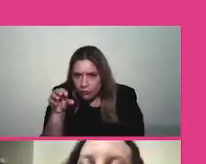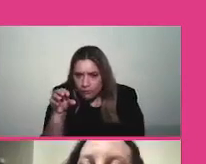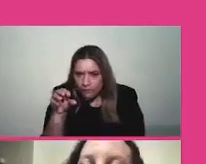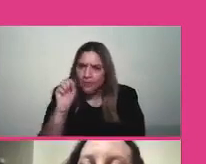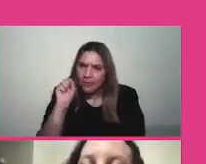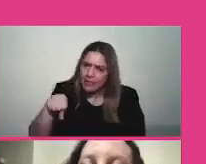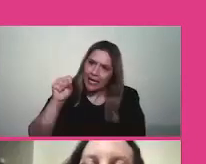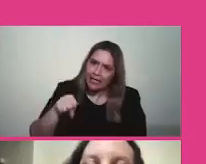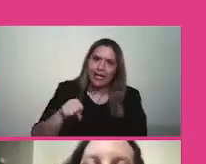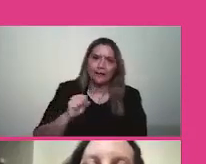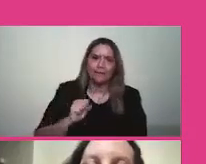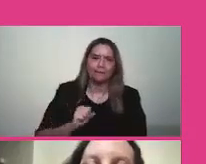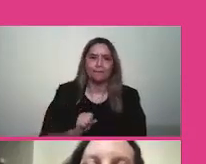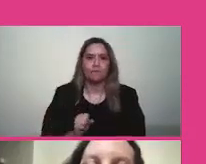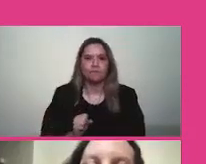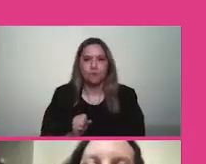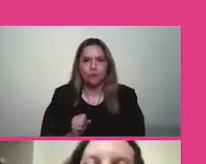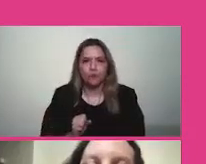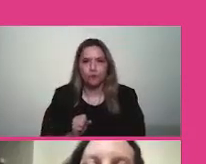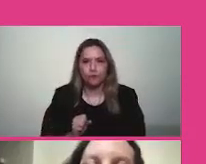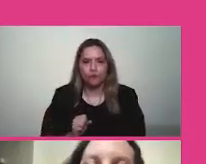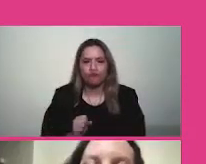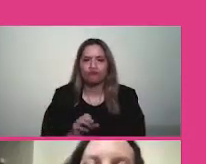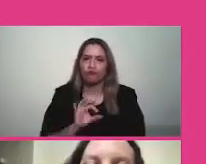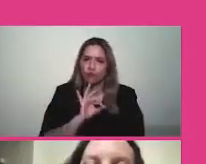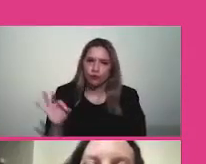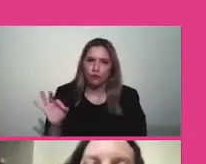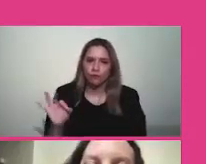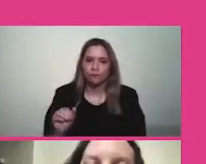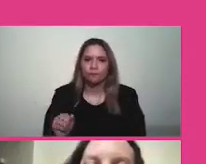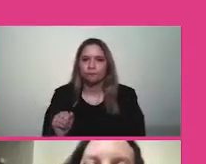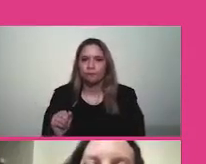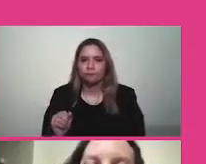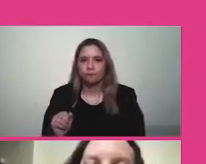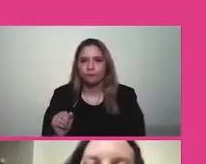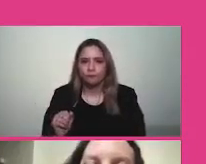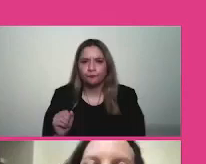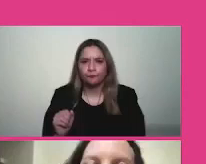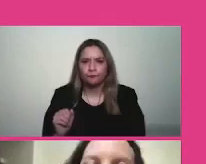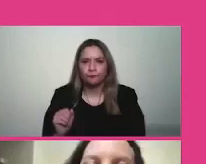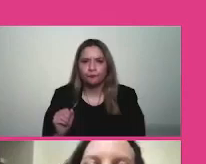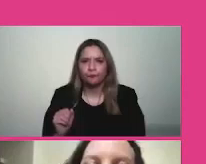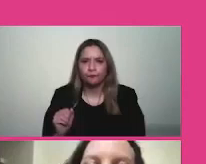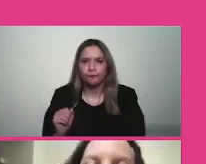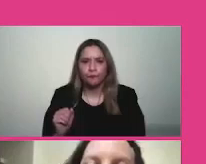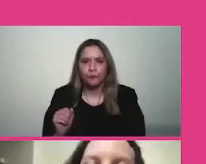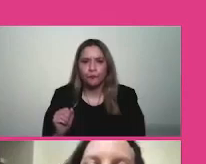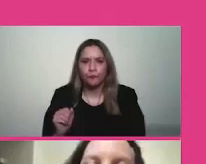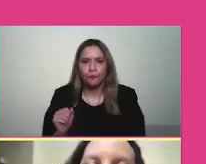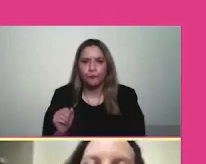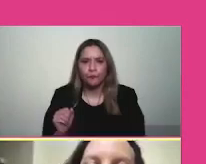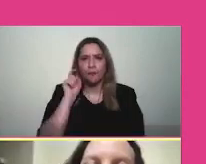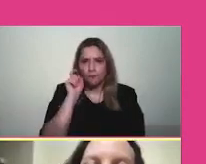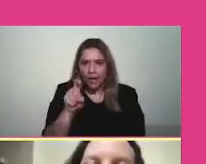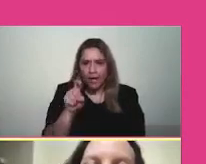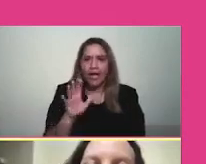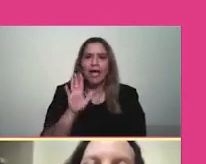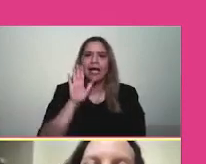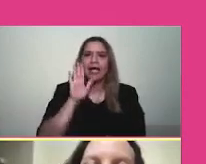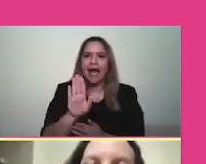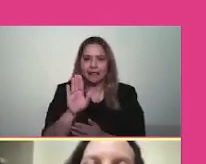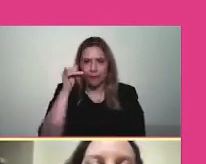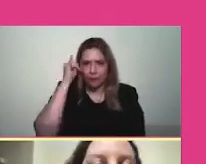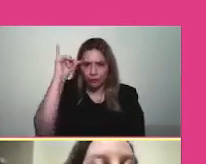Ναι. Ναι. Ωραία. Πάμε προς τα δω. Για να ανοίξουμε μια καινούργια κάρτα,